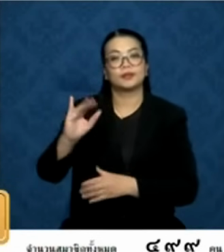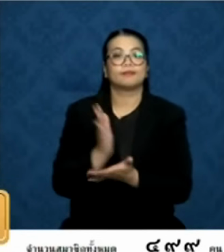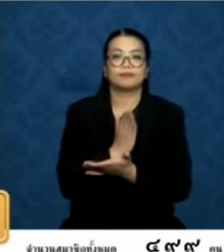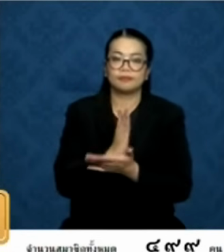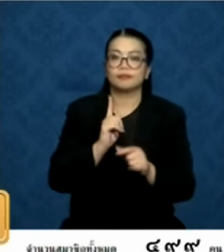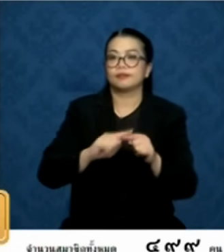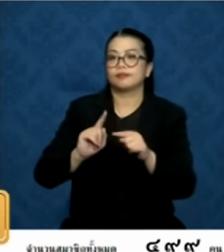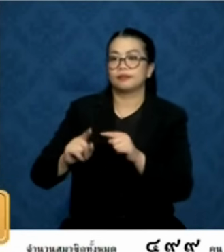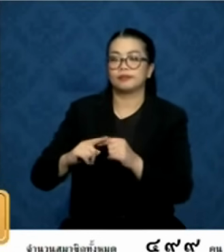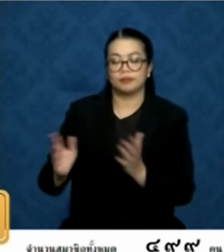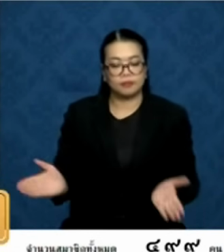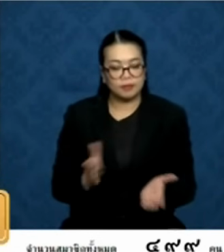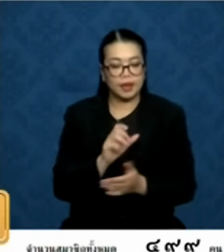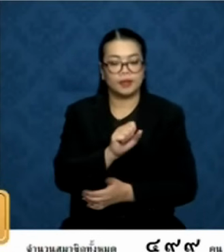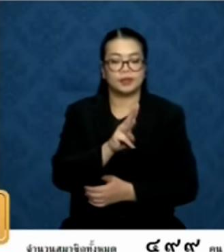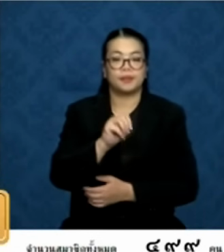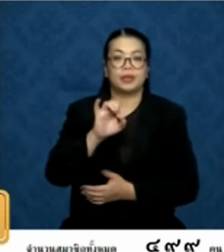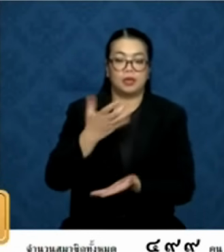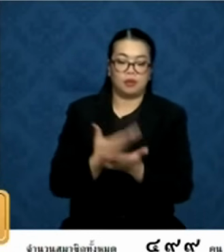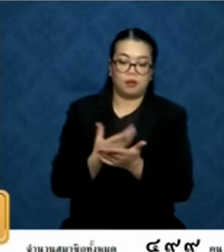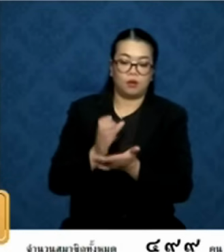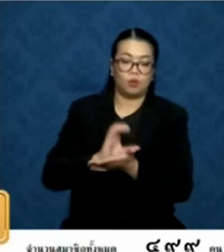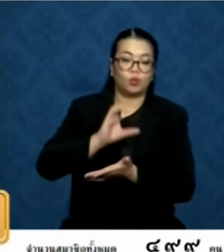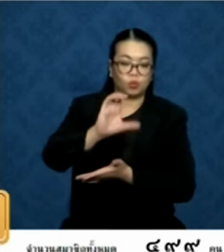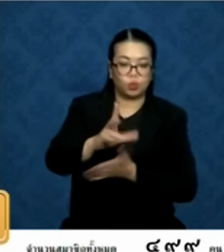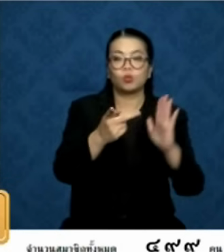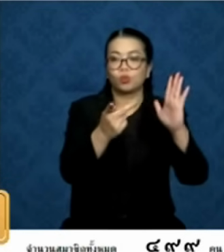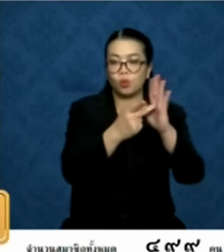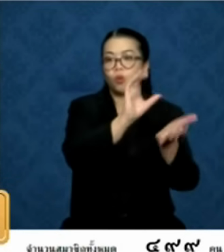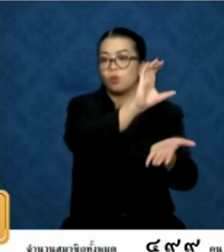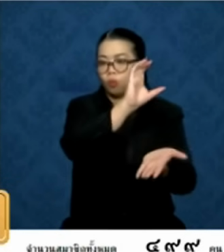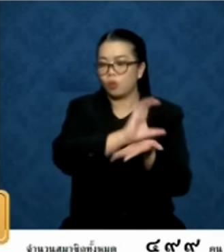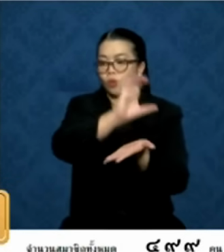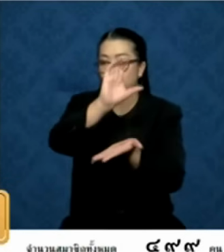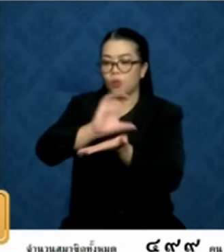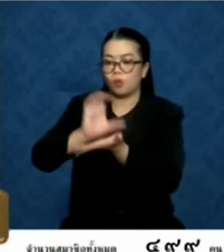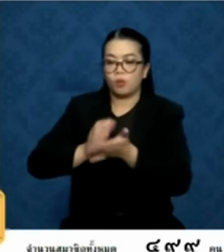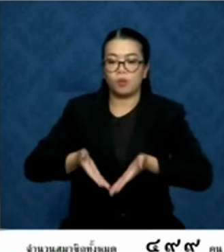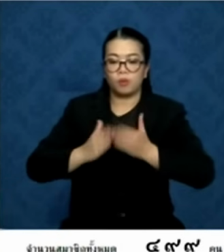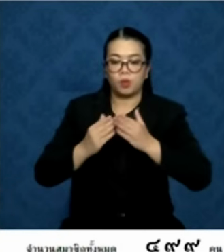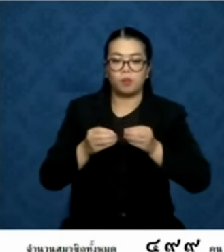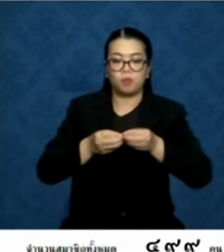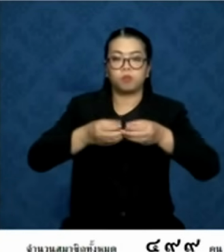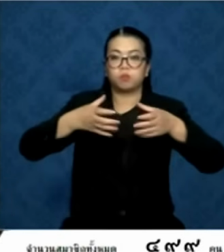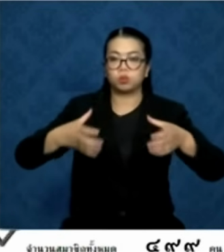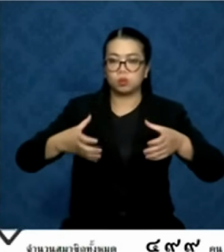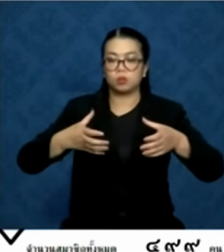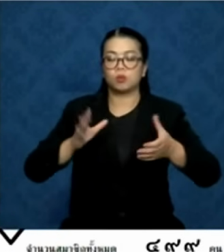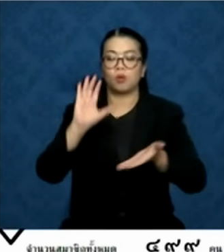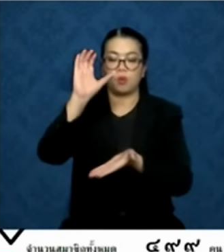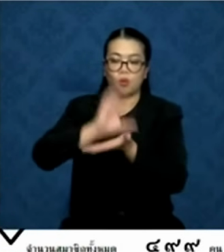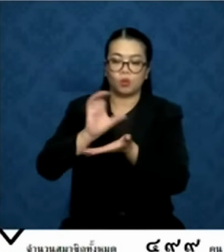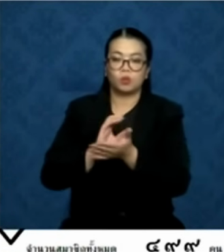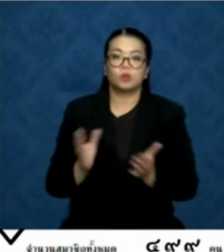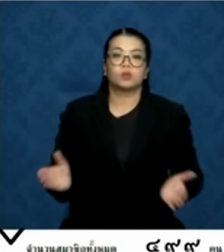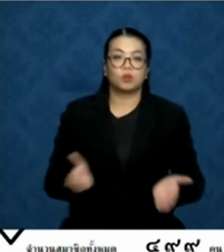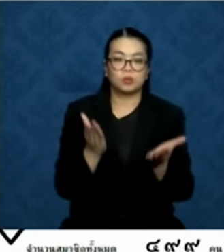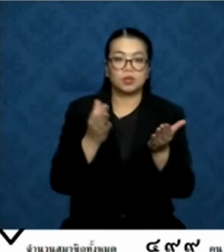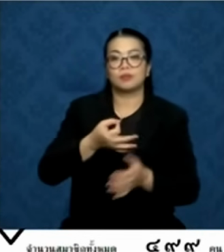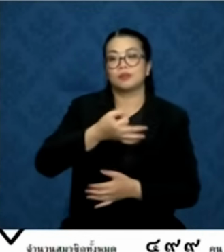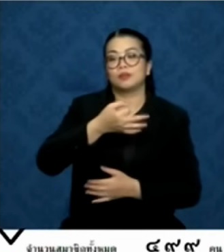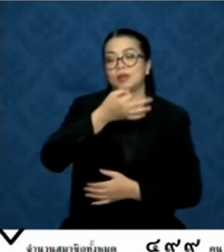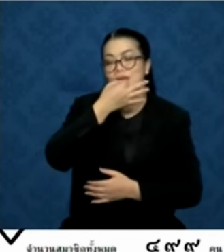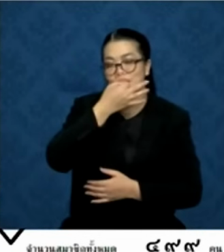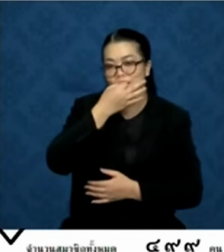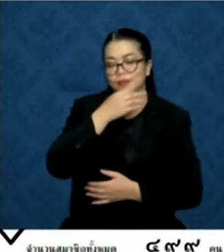เข้าถึงแหล่งทุนเพื่อนำไปใช้ในการพัฒนาและยกระดับธุรกิจผ่านกองทุนส่งเสริมวิสาหกิจขนาดกลางและขนาด